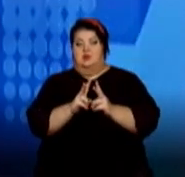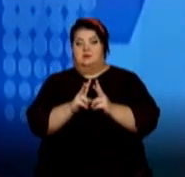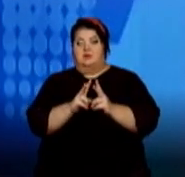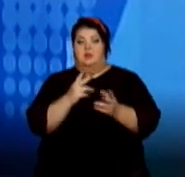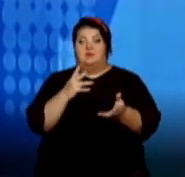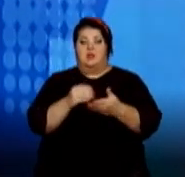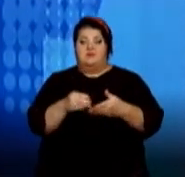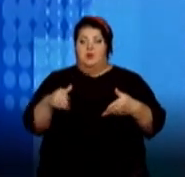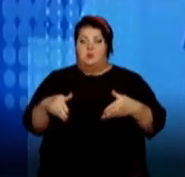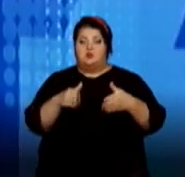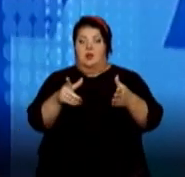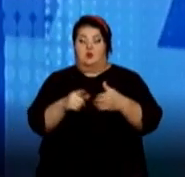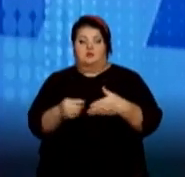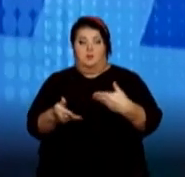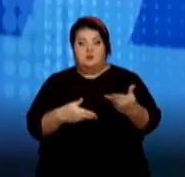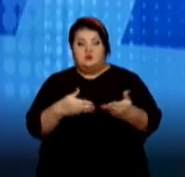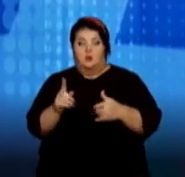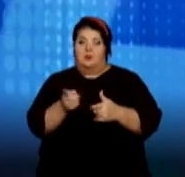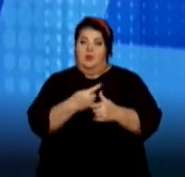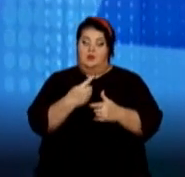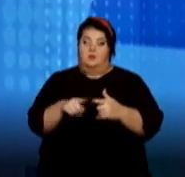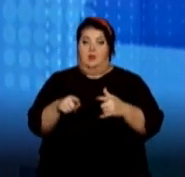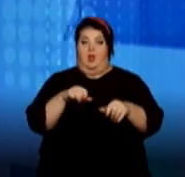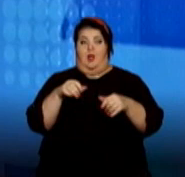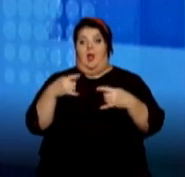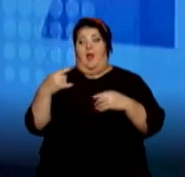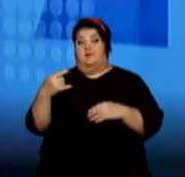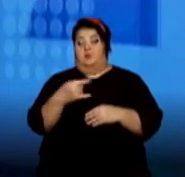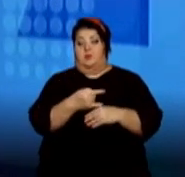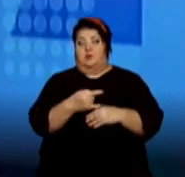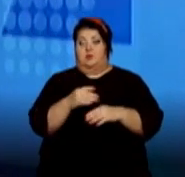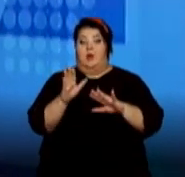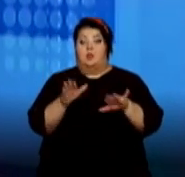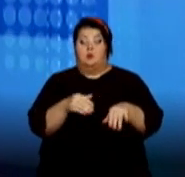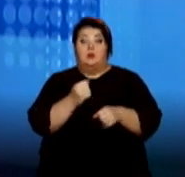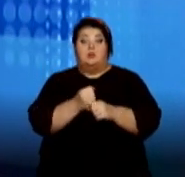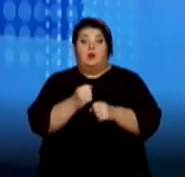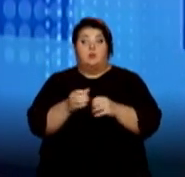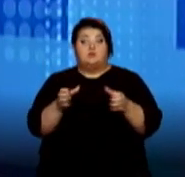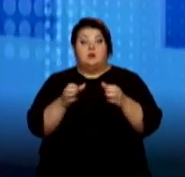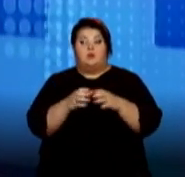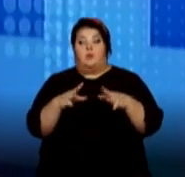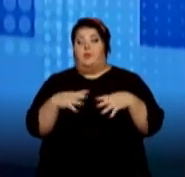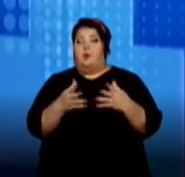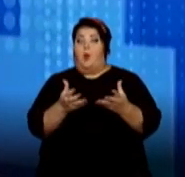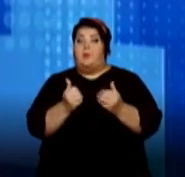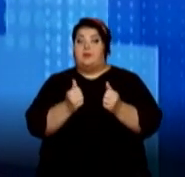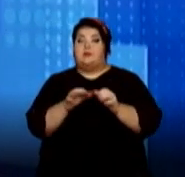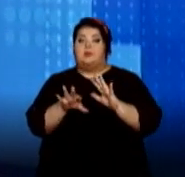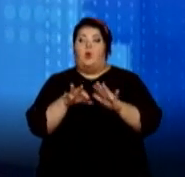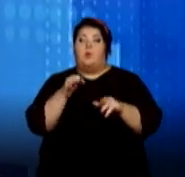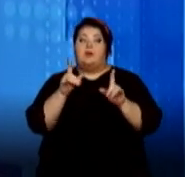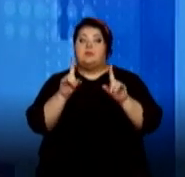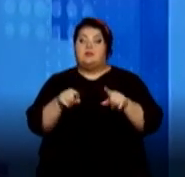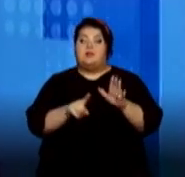майже не зустрічаючись на своєму шляху з пішоходами або автомобілістами. І тоді в робочій групі було прийнято обрати ті